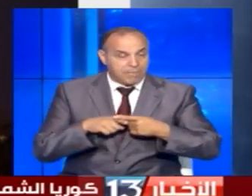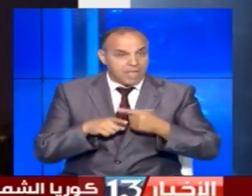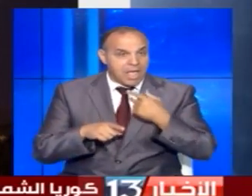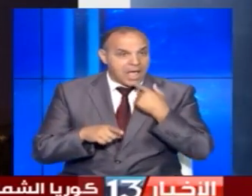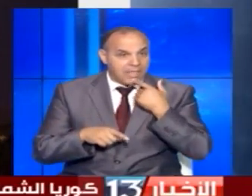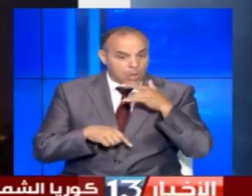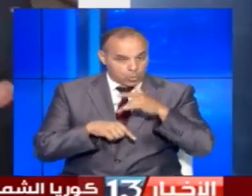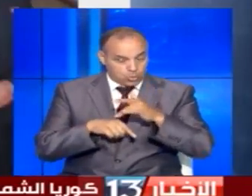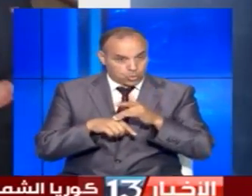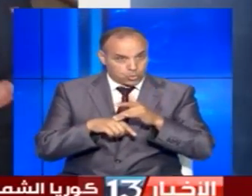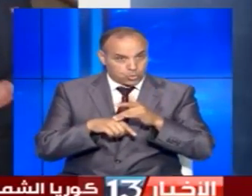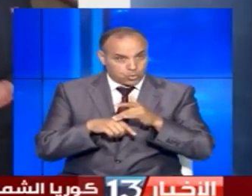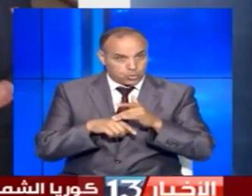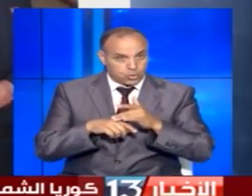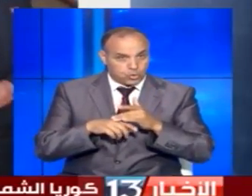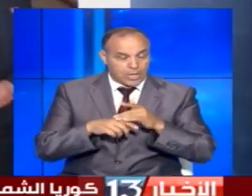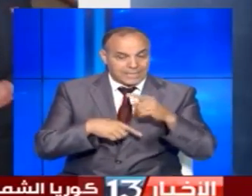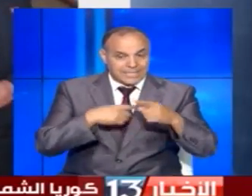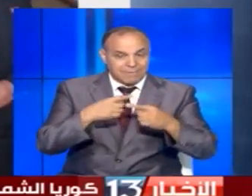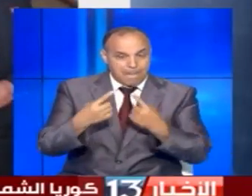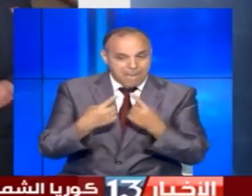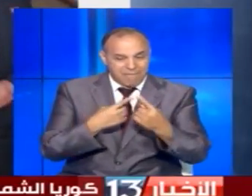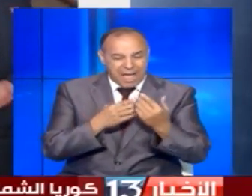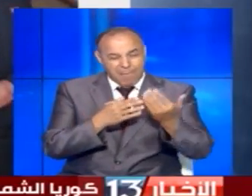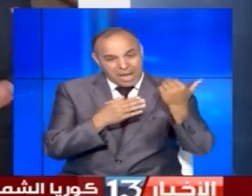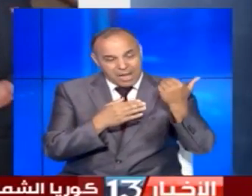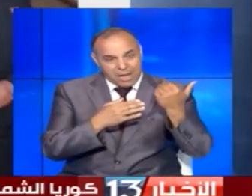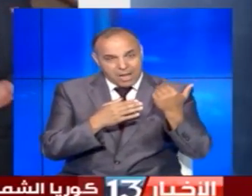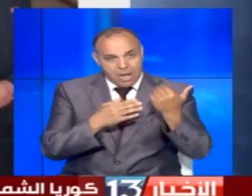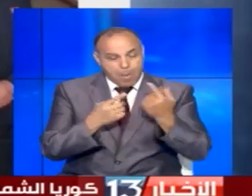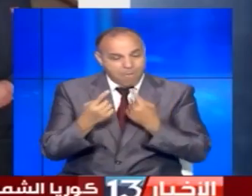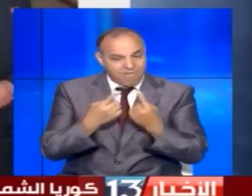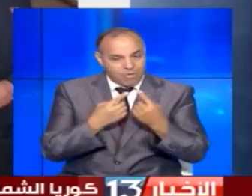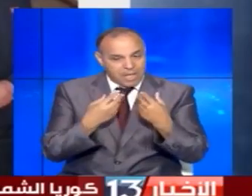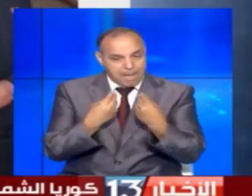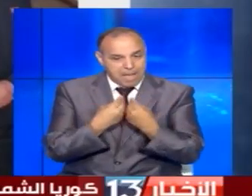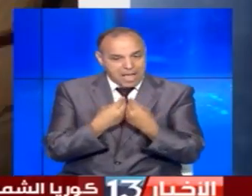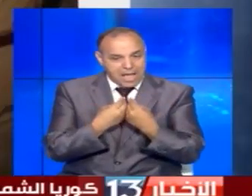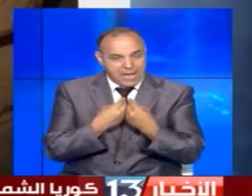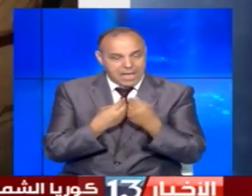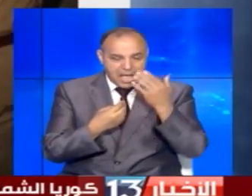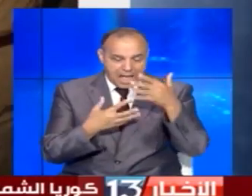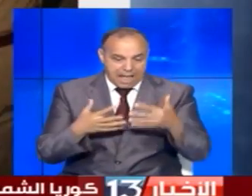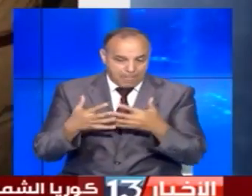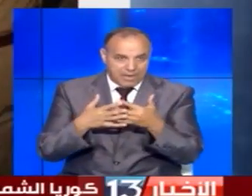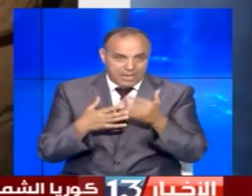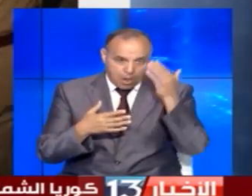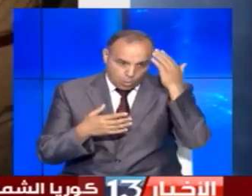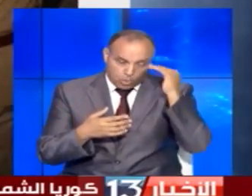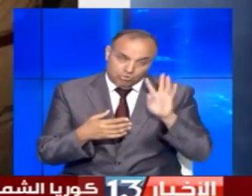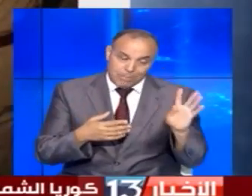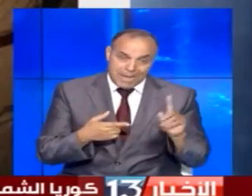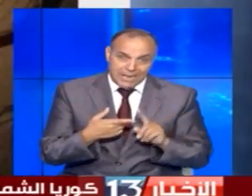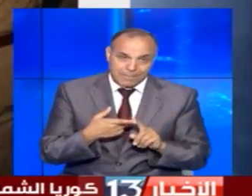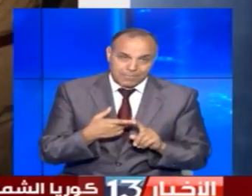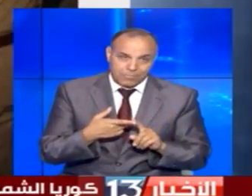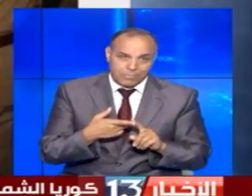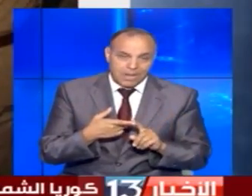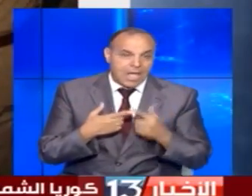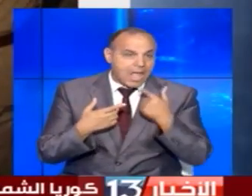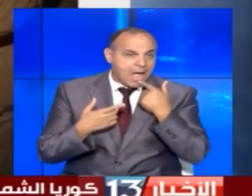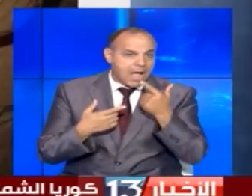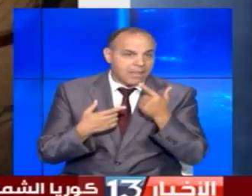من شأنها أن تعرقل الاستئناف المعلن عنه للمفاوضات بين الولايات المتحدة وكوريا الشمالية